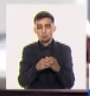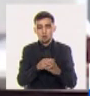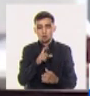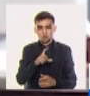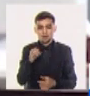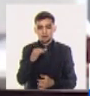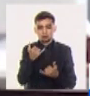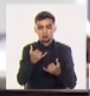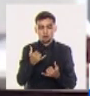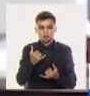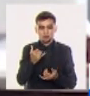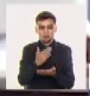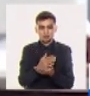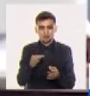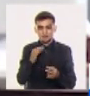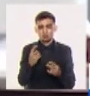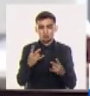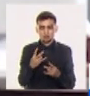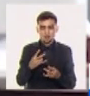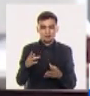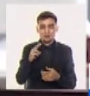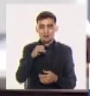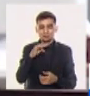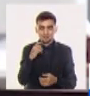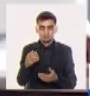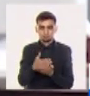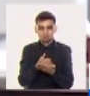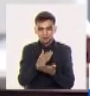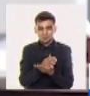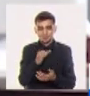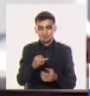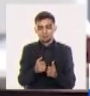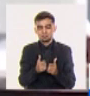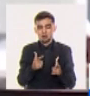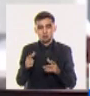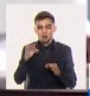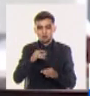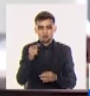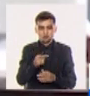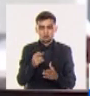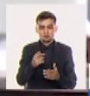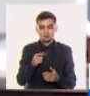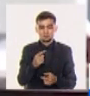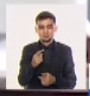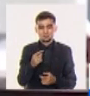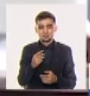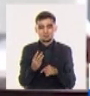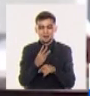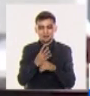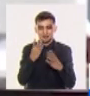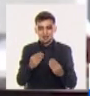которая сегодня мобилизует все необходимые кадры. Буквально за несколько дней порядка 1000